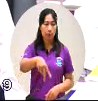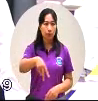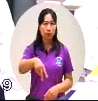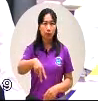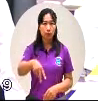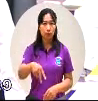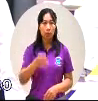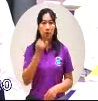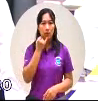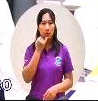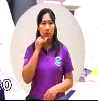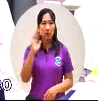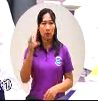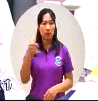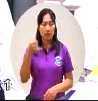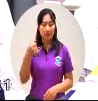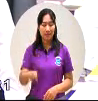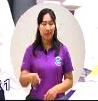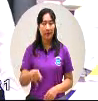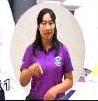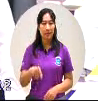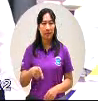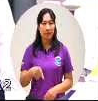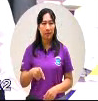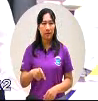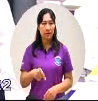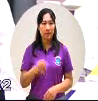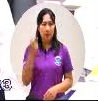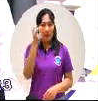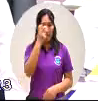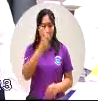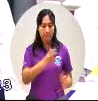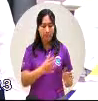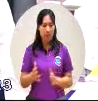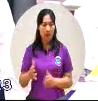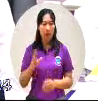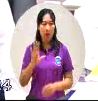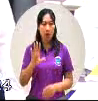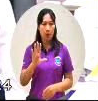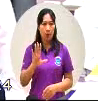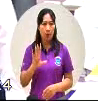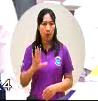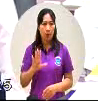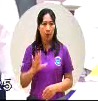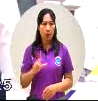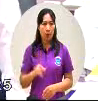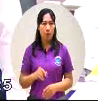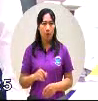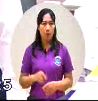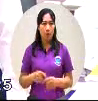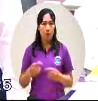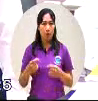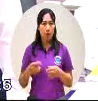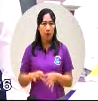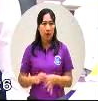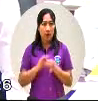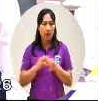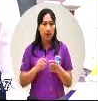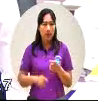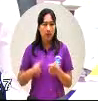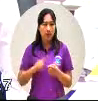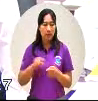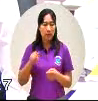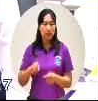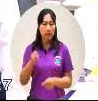个航管，是暂时性的，为了要因应这个我们纳玛夏区的一种工